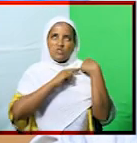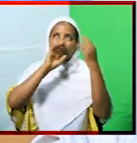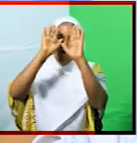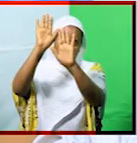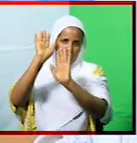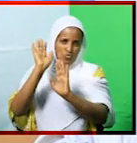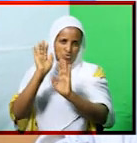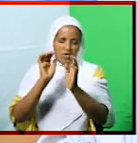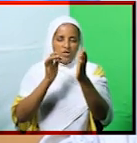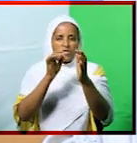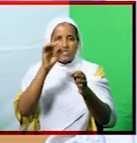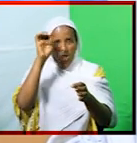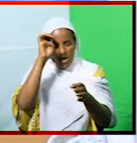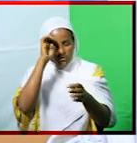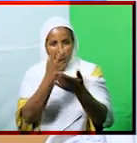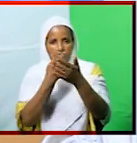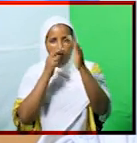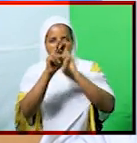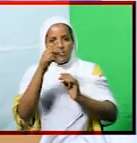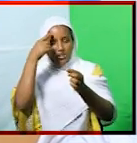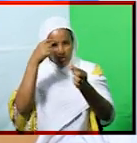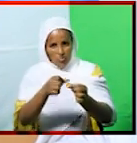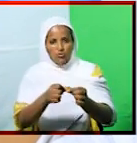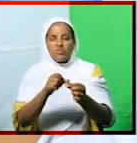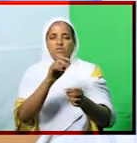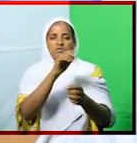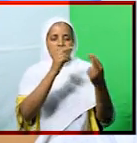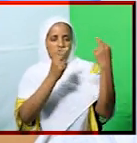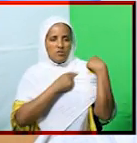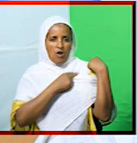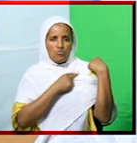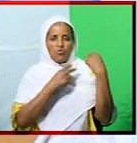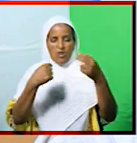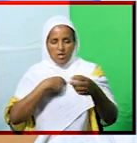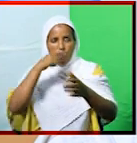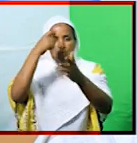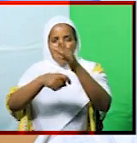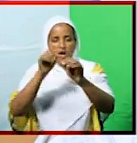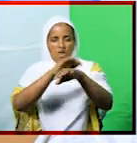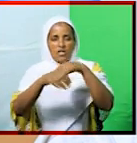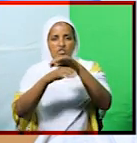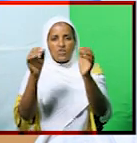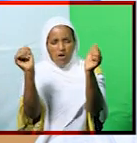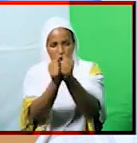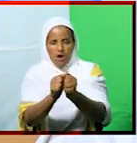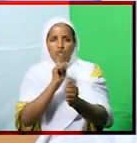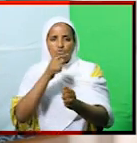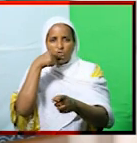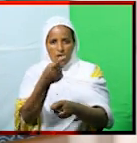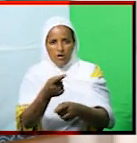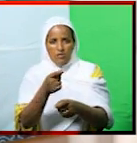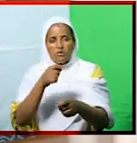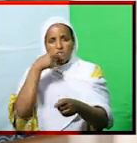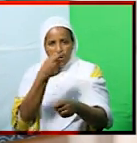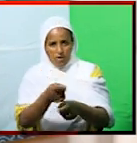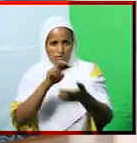በስልጣኑ። ኢሳይያስም ቅድም ትንቢተ ነቢያት ሊያስታውስም ዘስልጣኑ ዲበ መትከፍቱ፣ እኔም ዋጋዬ ከእጄ ጋር ነው ብሎ የተናገረው ማለት ነው፣